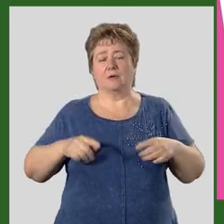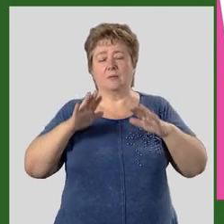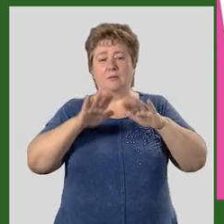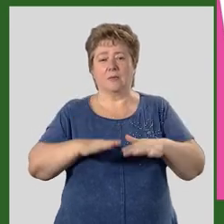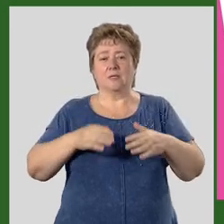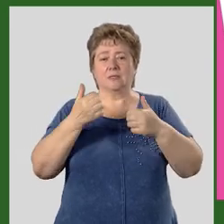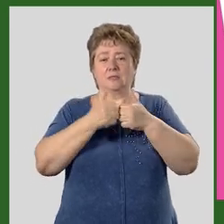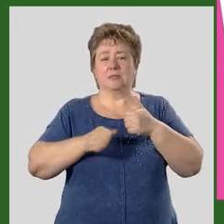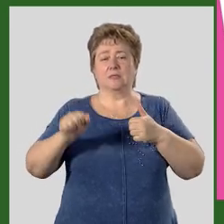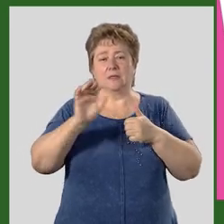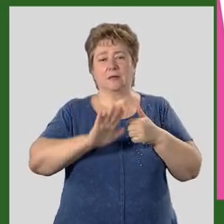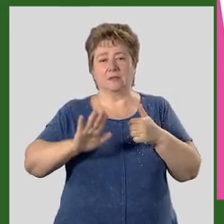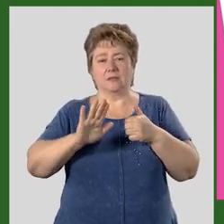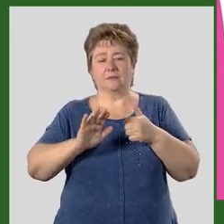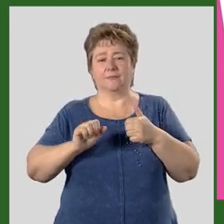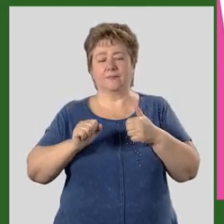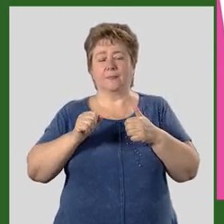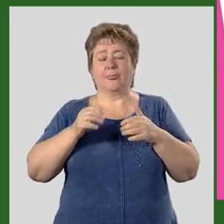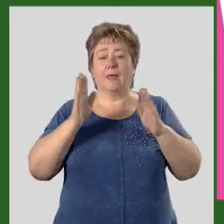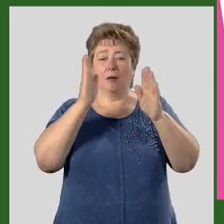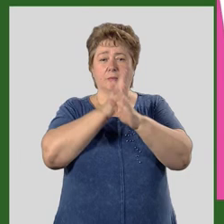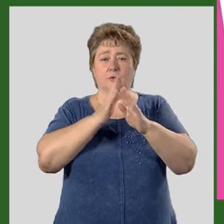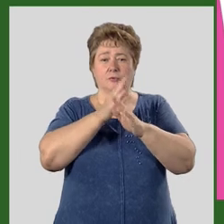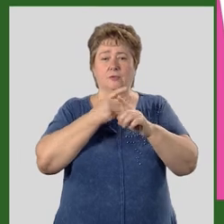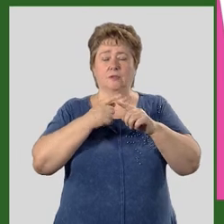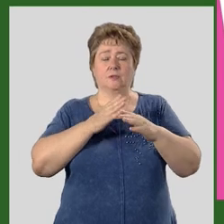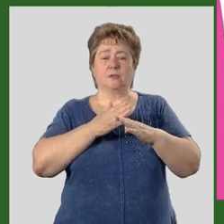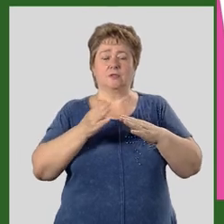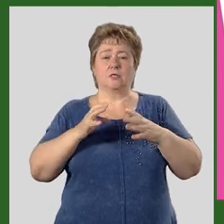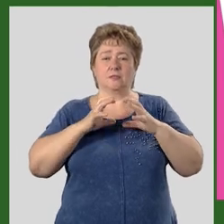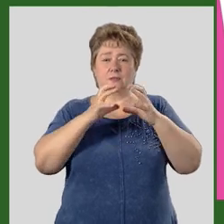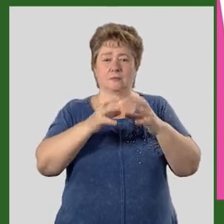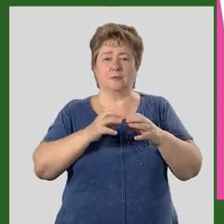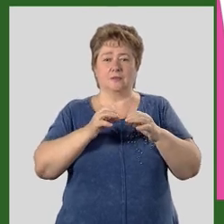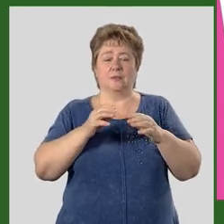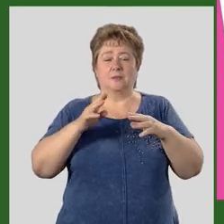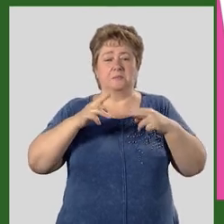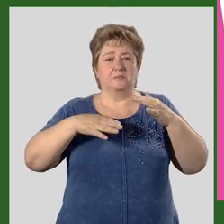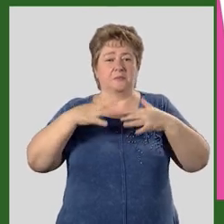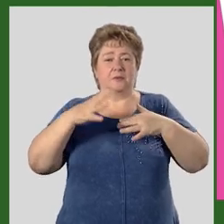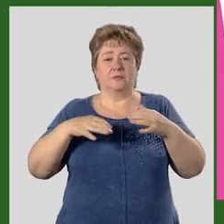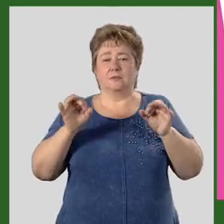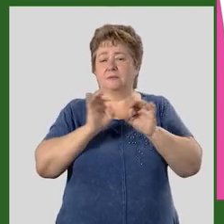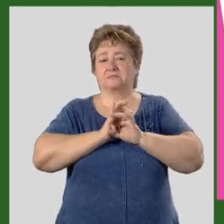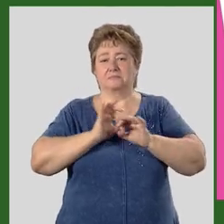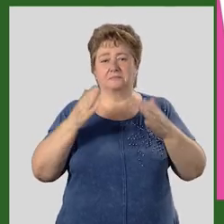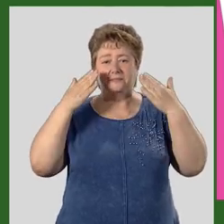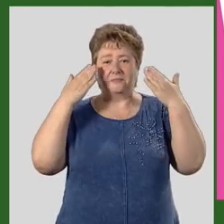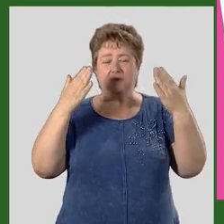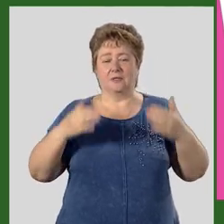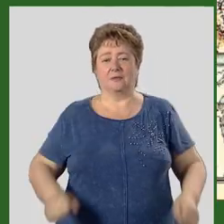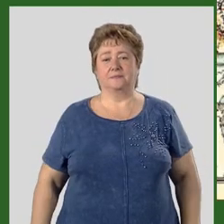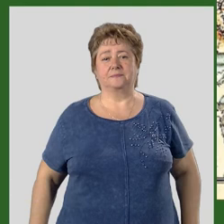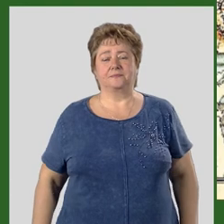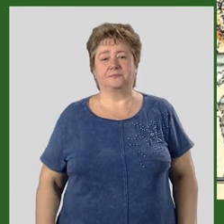места Средней Азии. О природе этой части континента практически ничего не знали.